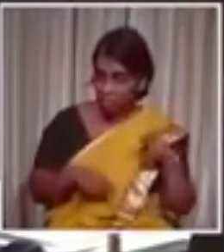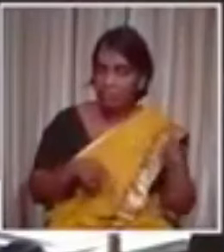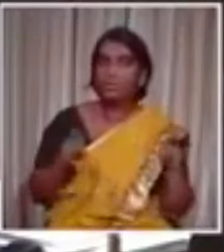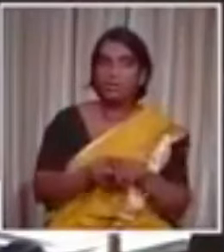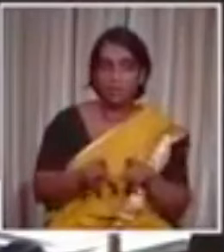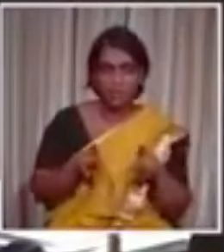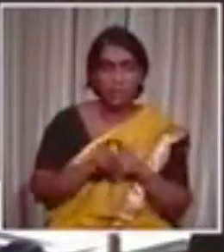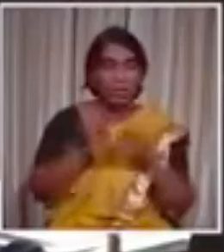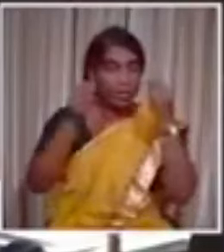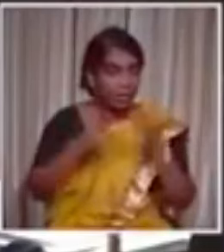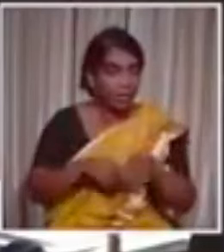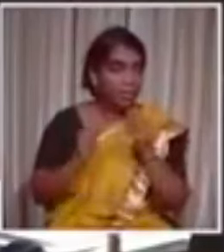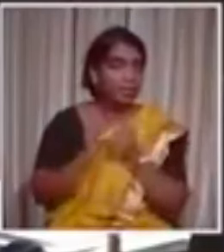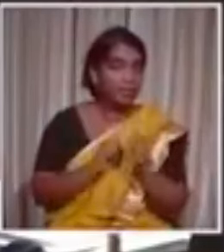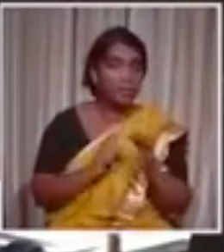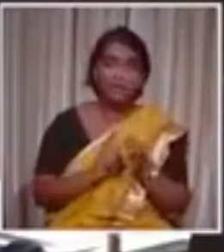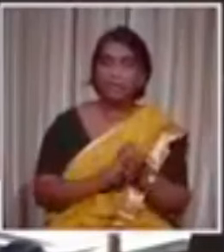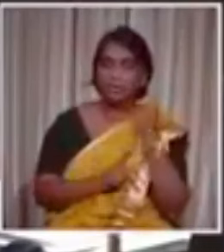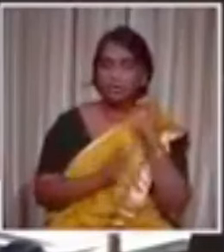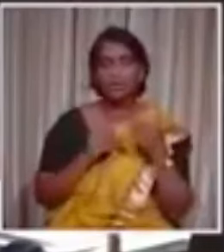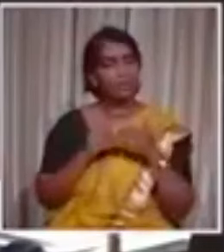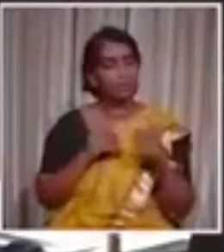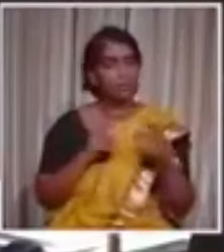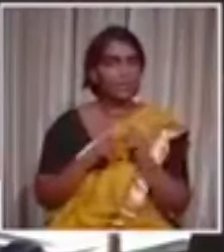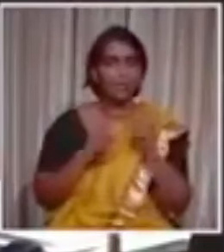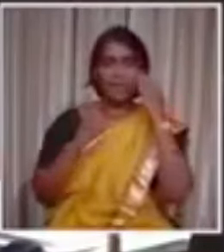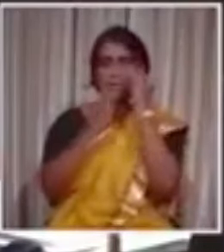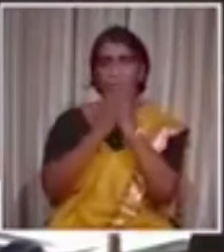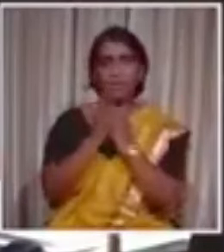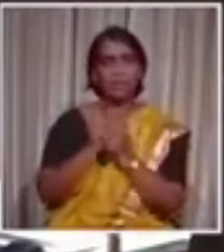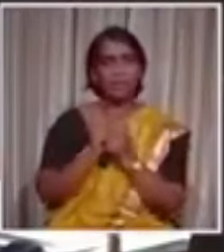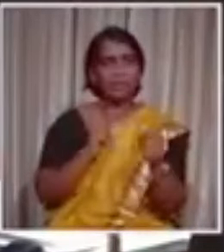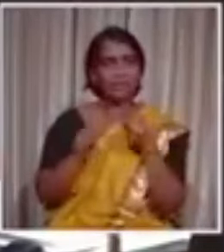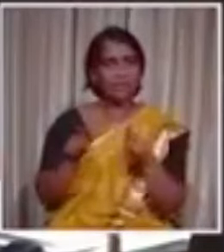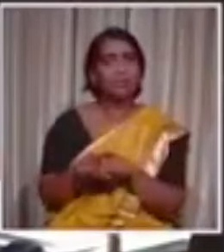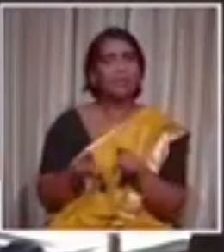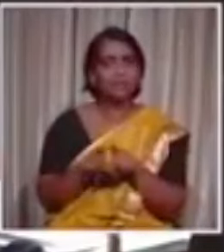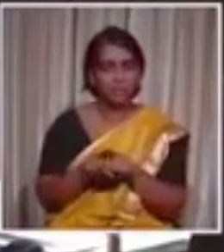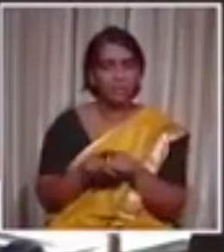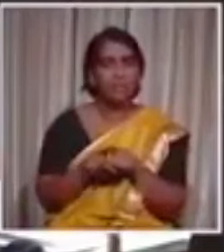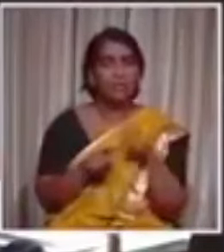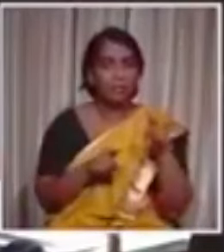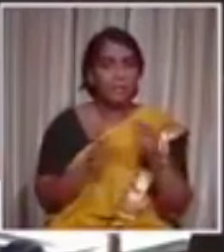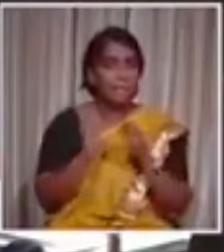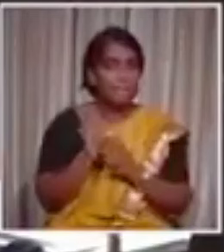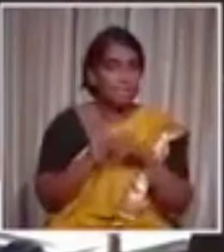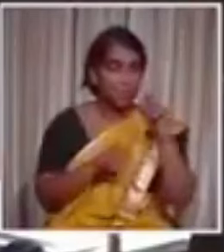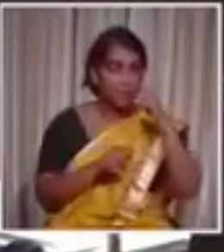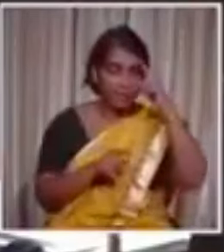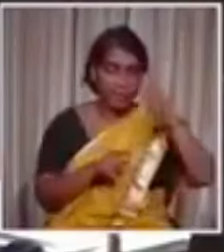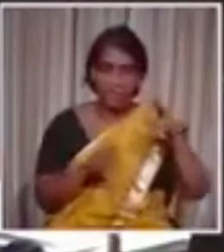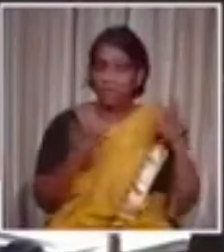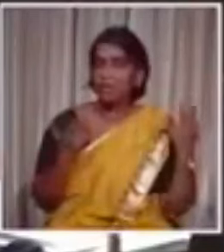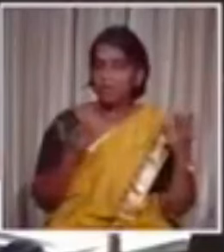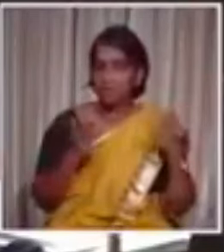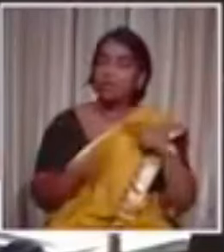ඒ කඩා වටන්න වගකිය යුතු සභාපතිවරයා විසින් නැවත ඒ ආයතනය ගොඩනගන බව එහි සමාජිකයන් විශ්වාස කරන්නේ නෑ.